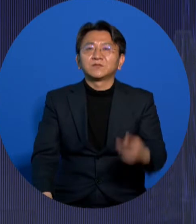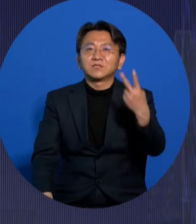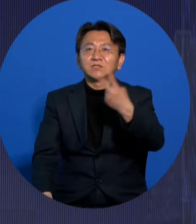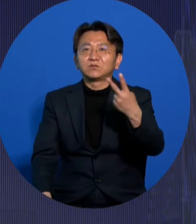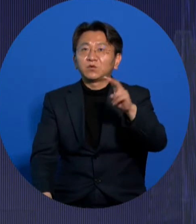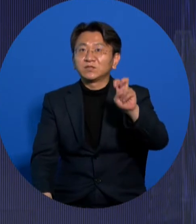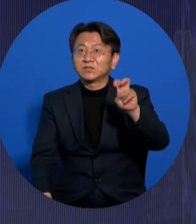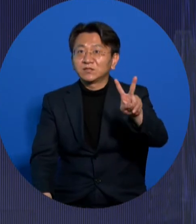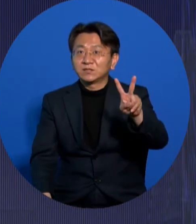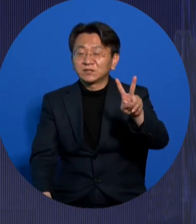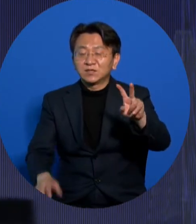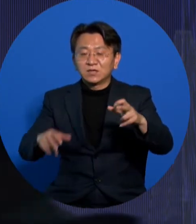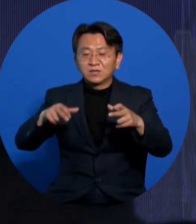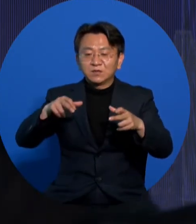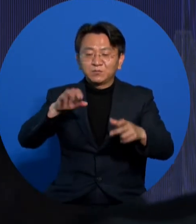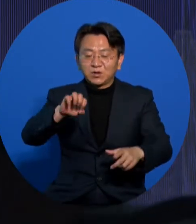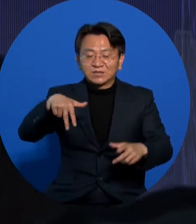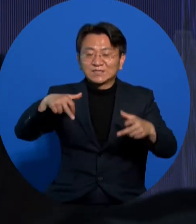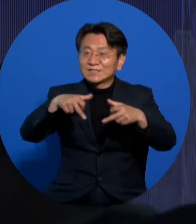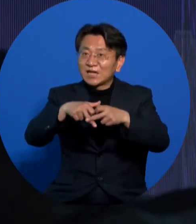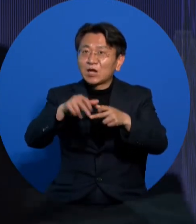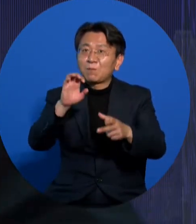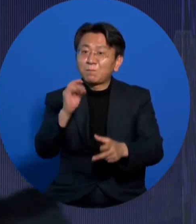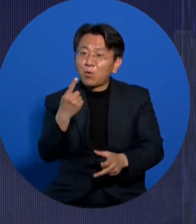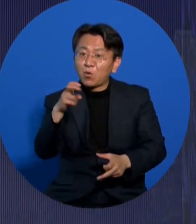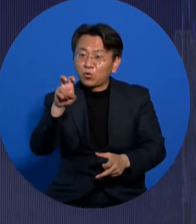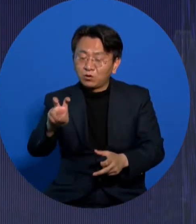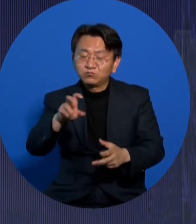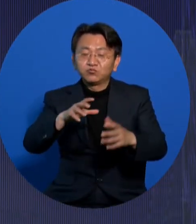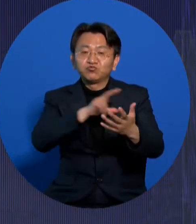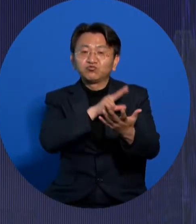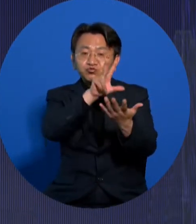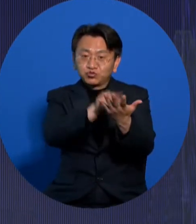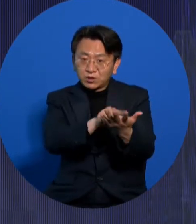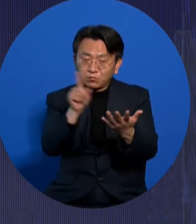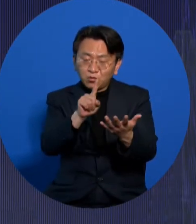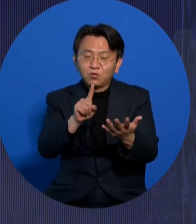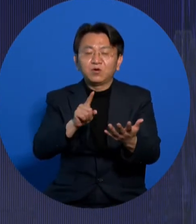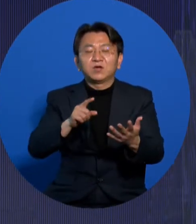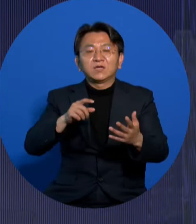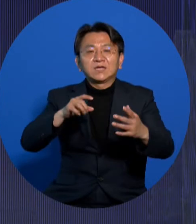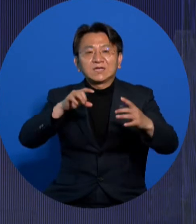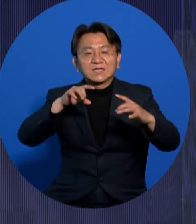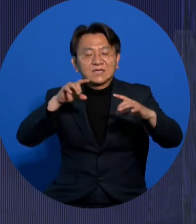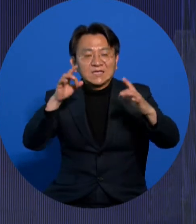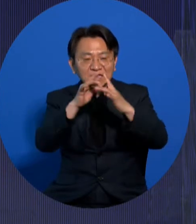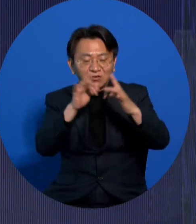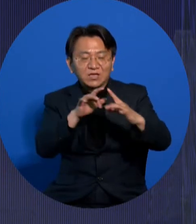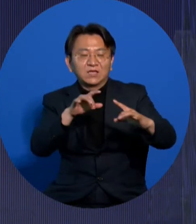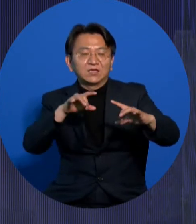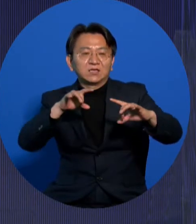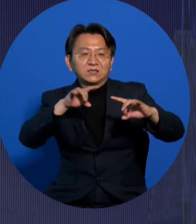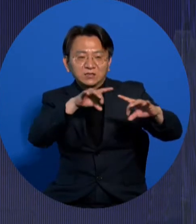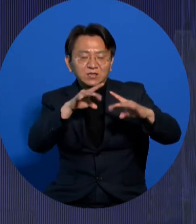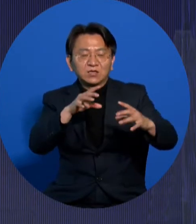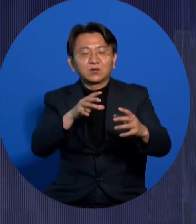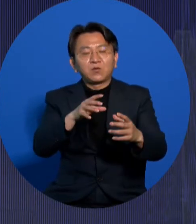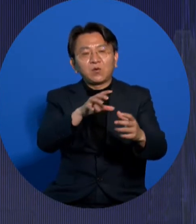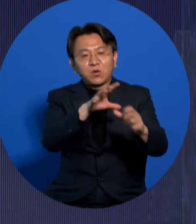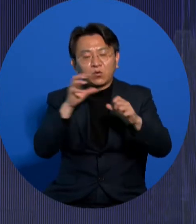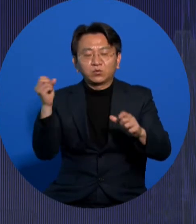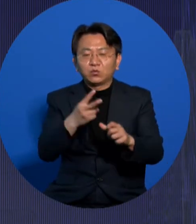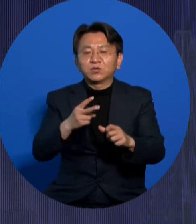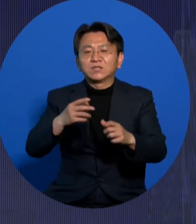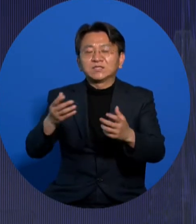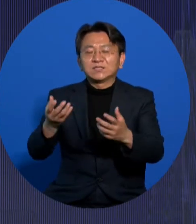2022 평창 장애인 포럼에서 다룬 주요 주제는 에이블테크의 활용, 장애인의 이동권,